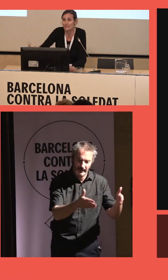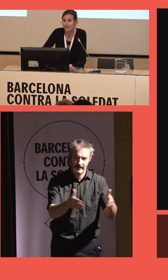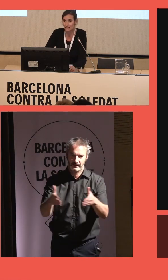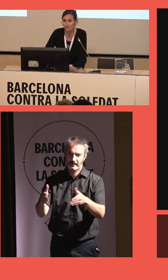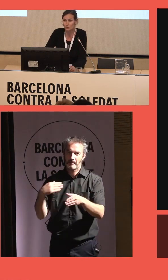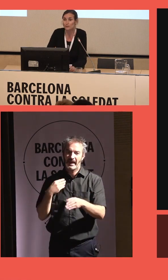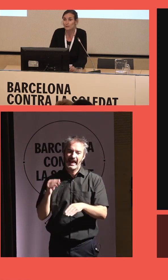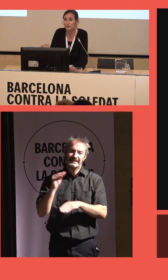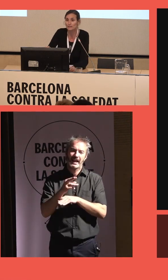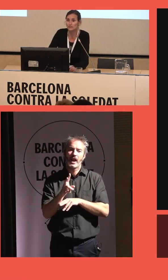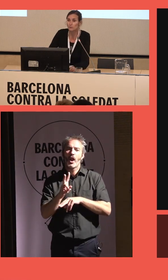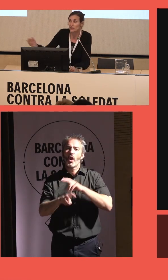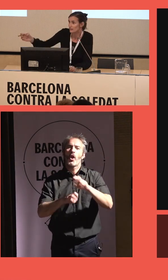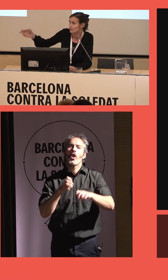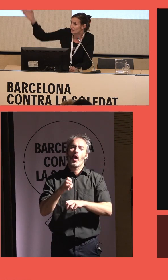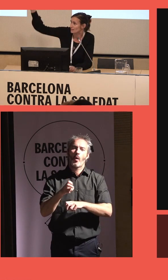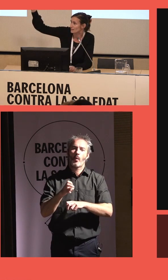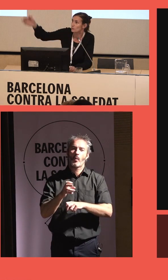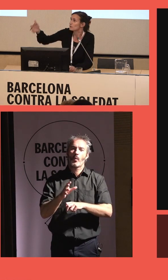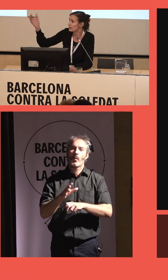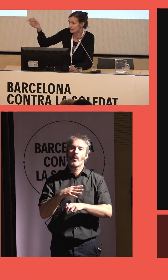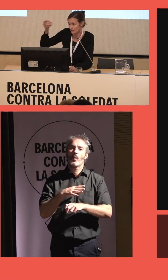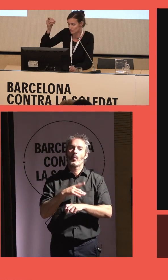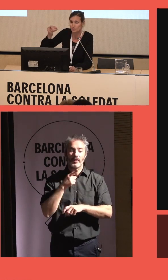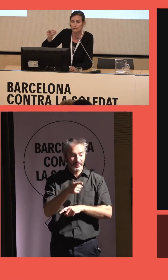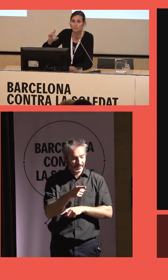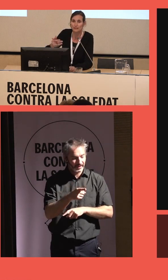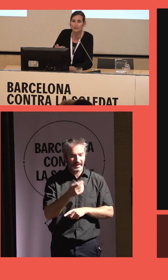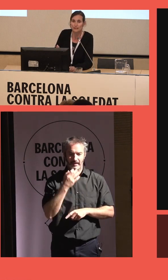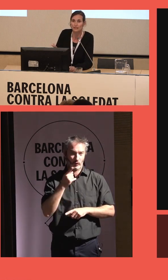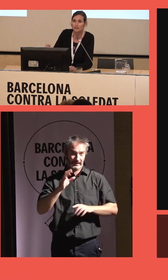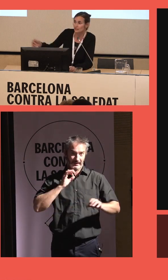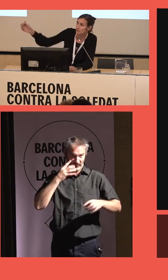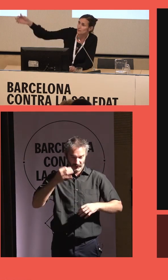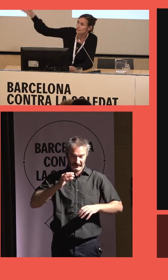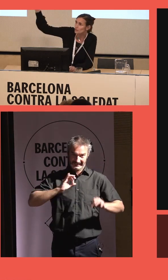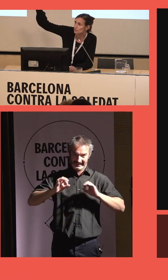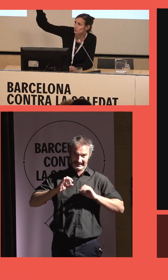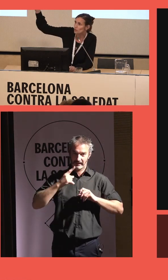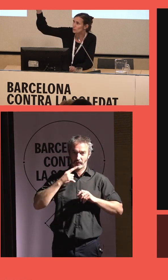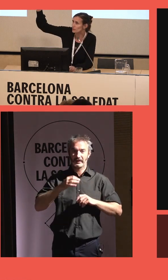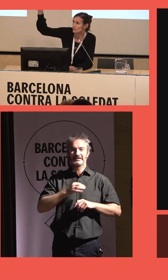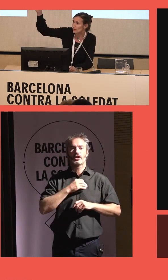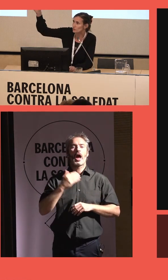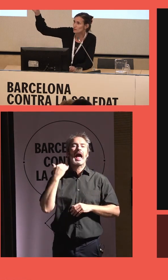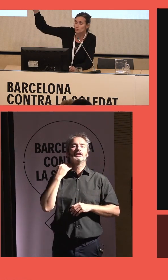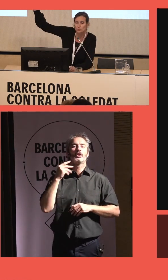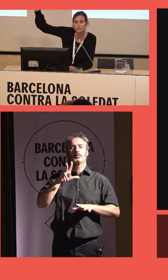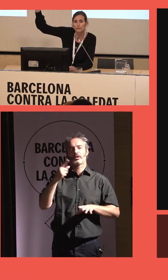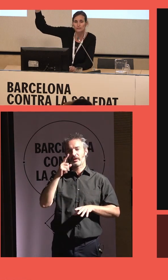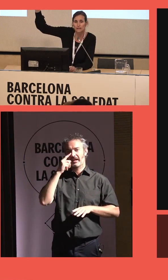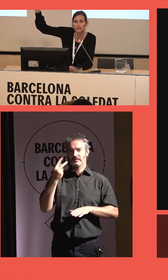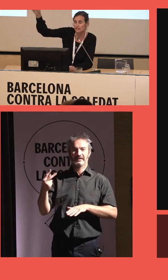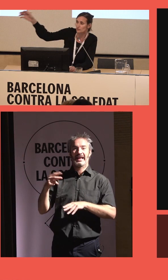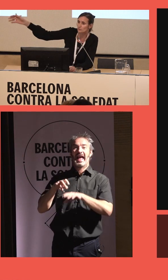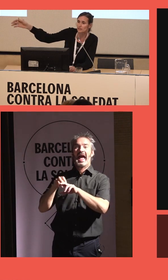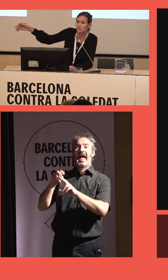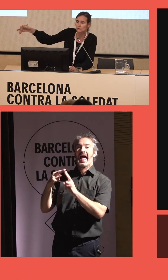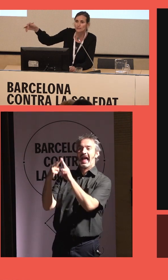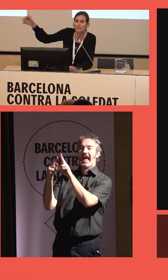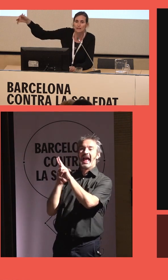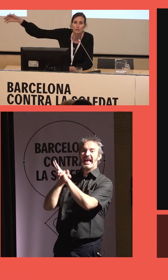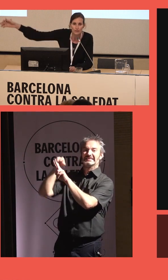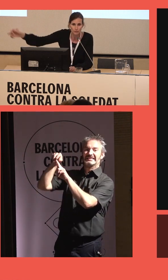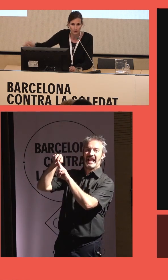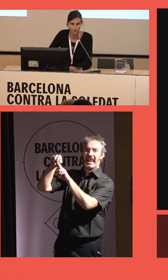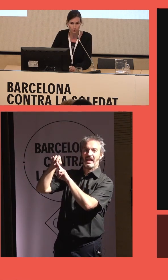reensenyar-los moltes vegades ens diuen mira en un teatre això és un exemple real tenim el senyor Antonio de 82 anys pujat una escala i els joves